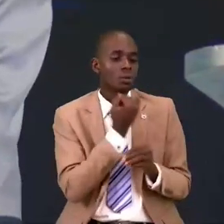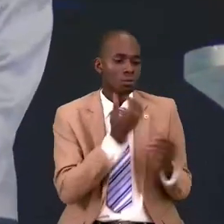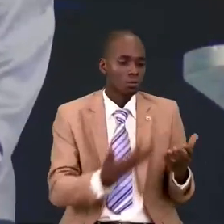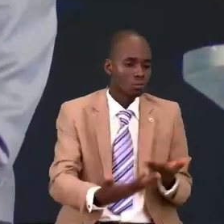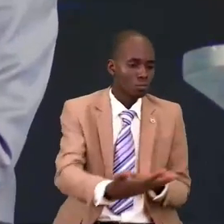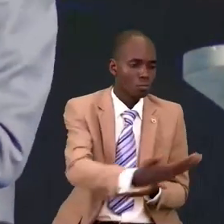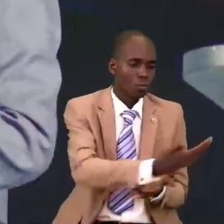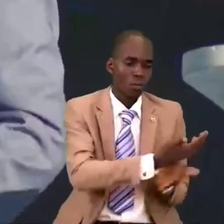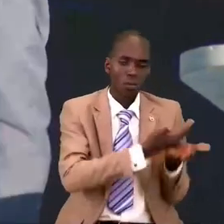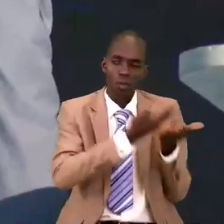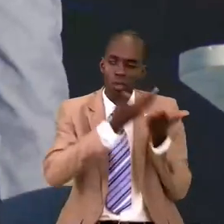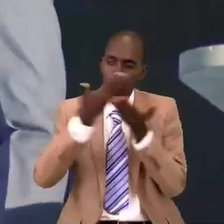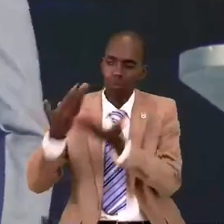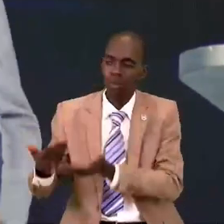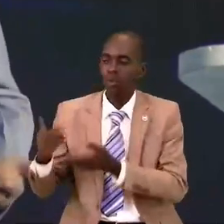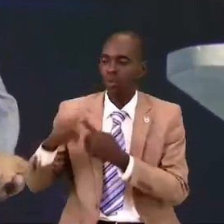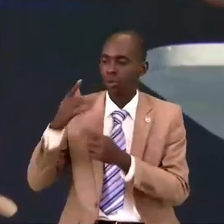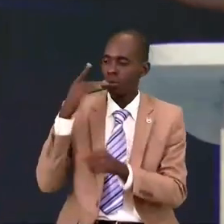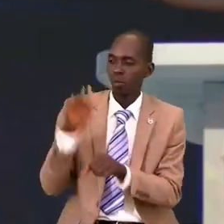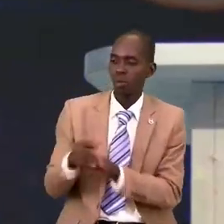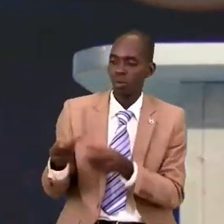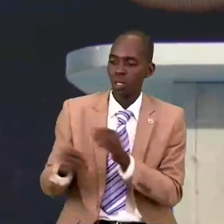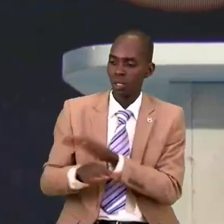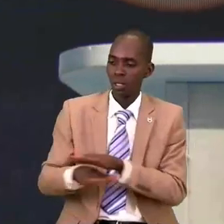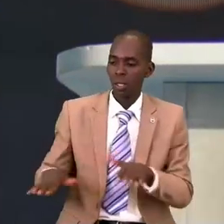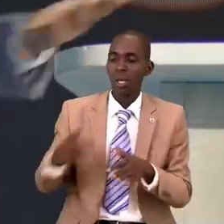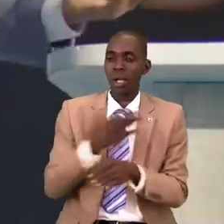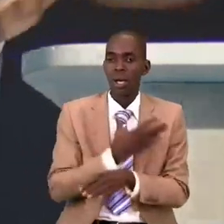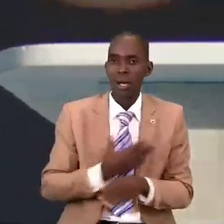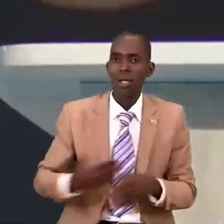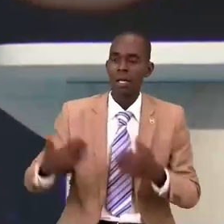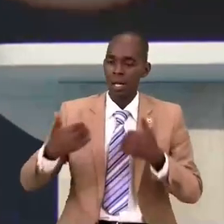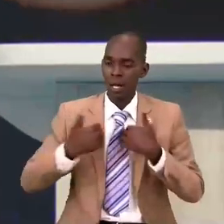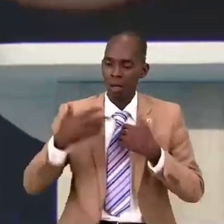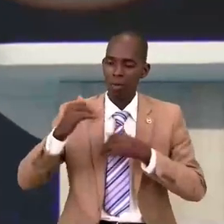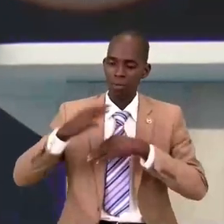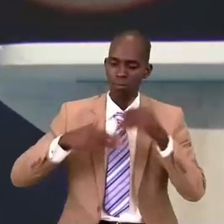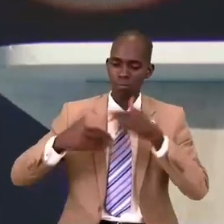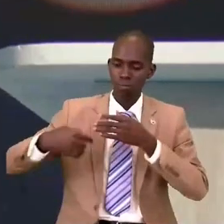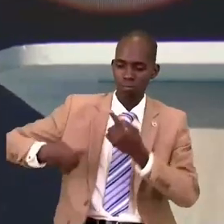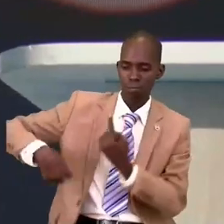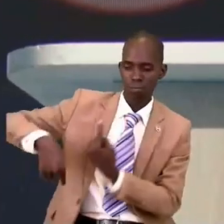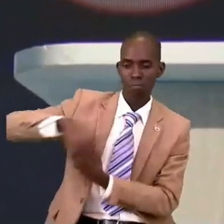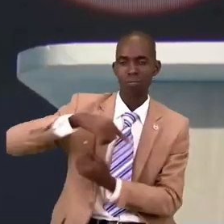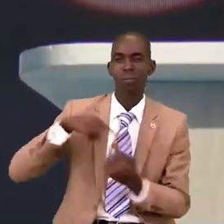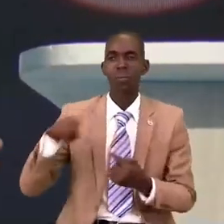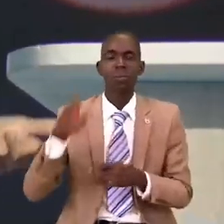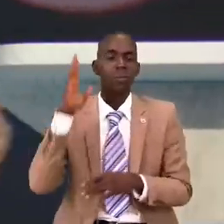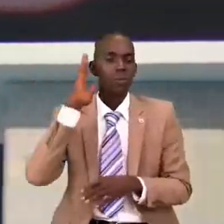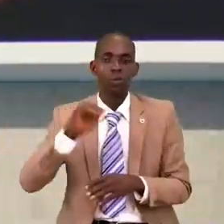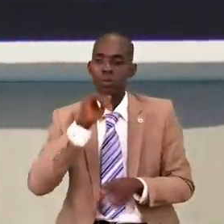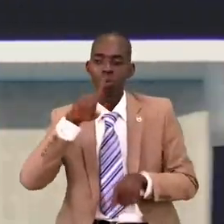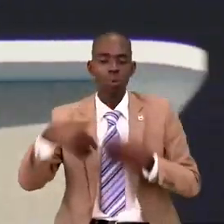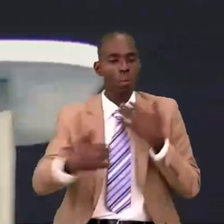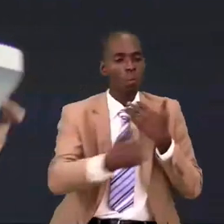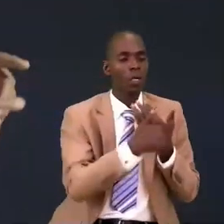donc avoir une protection autour d'eux. Ils ne retourneront pas en Égypte. Est-ce que nous n'avons pas une mission? Suivez-moi